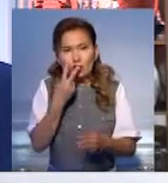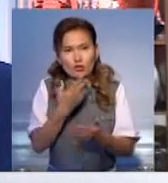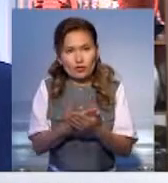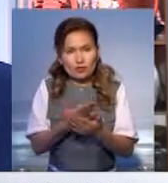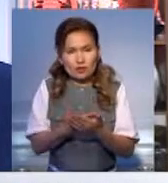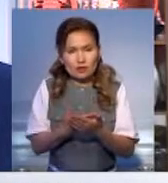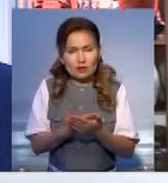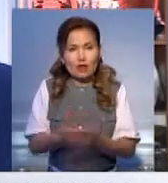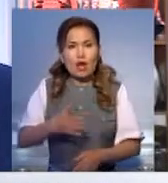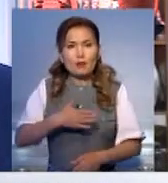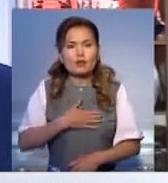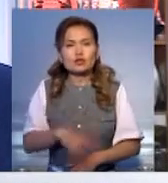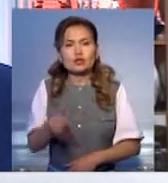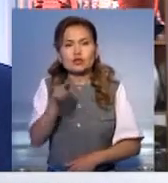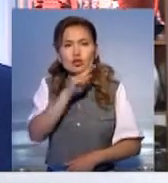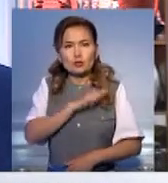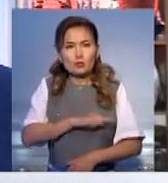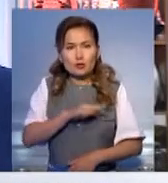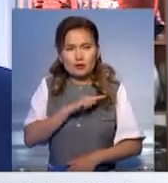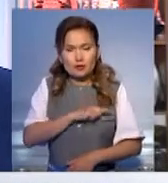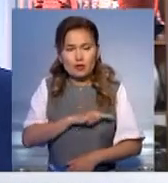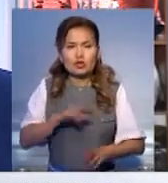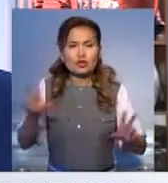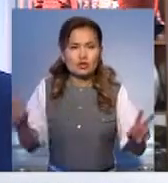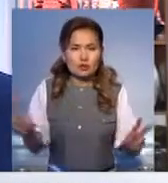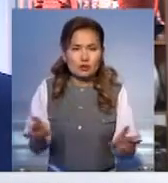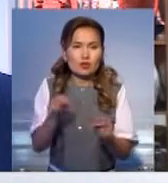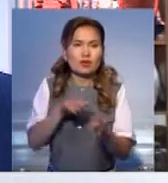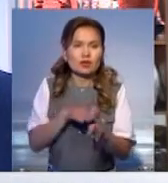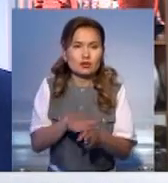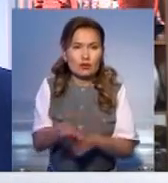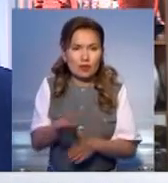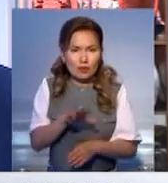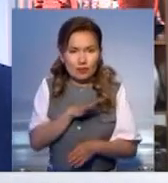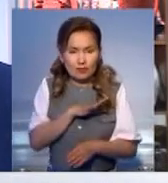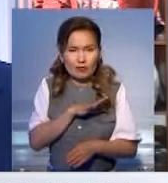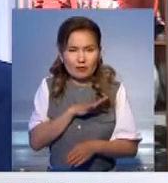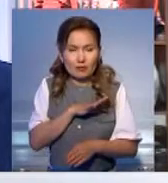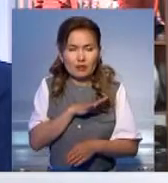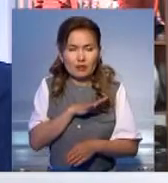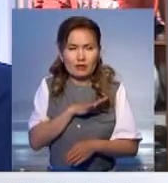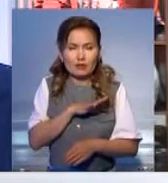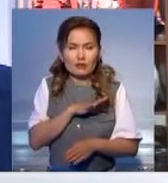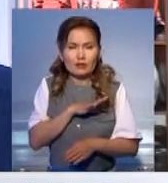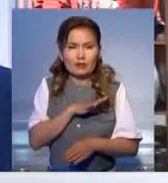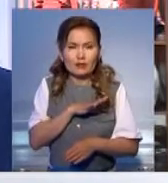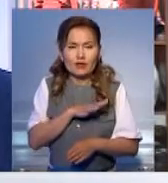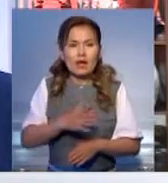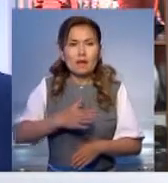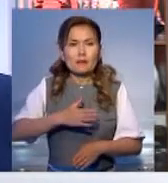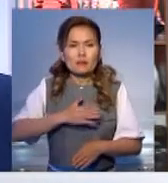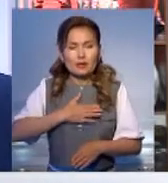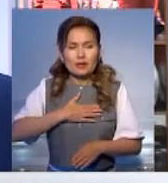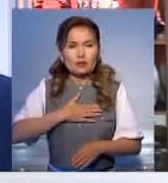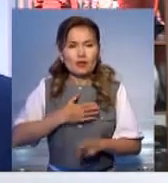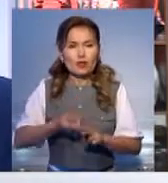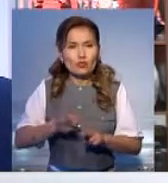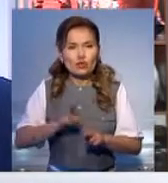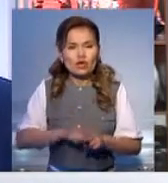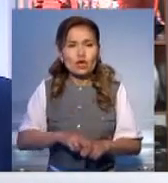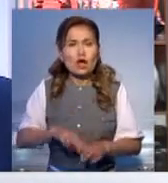Сондықтан біздің жұмысымыз жемісті деген сөзді тағы да қадап айтқым келеді. Менің өзім үшін де